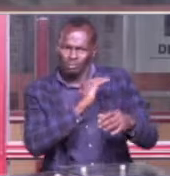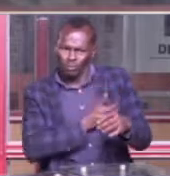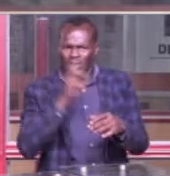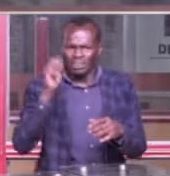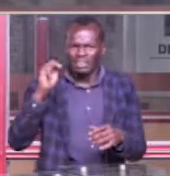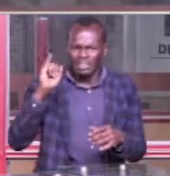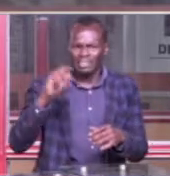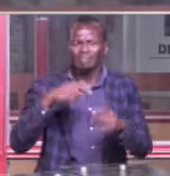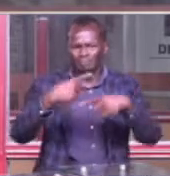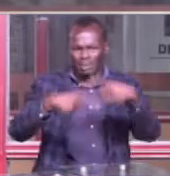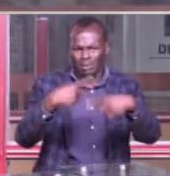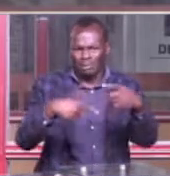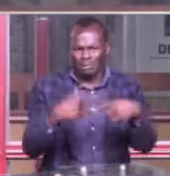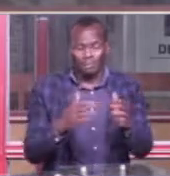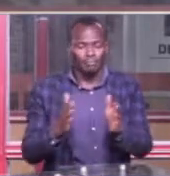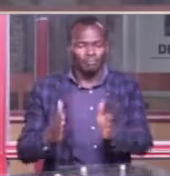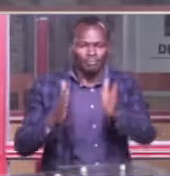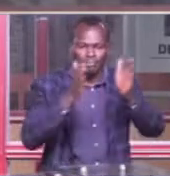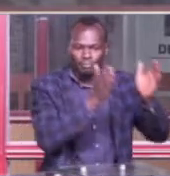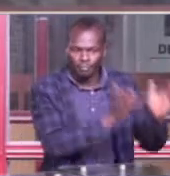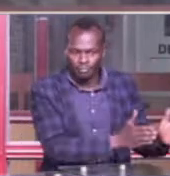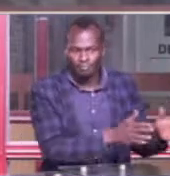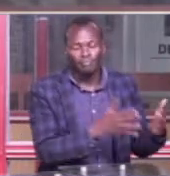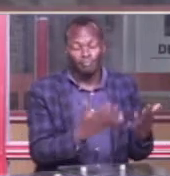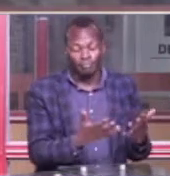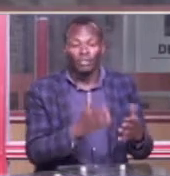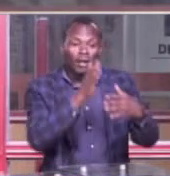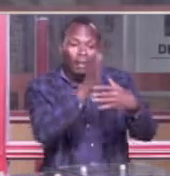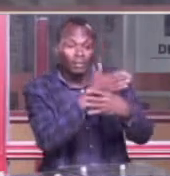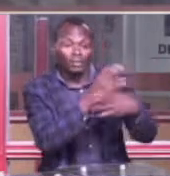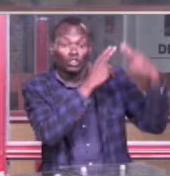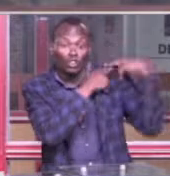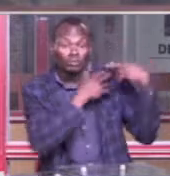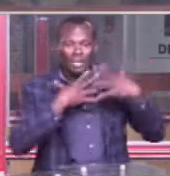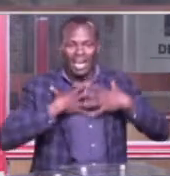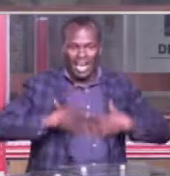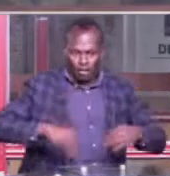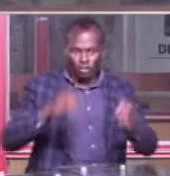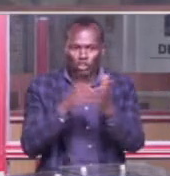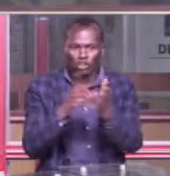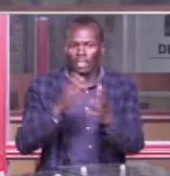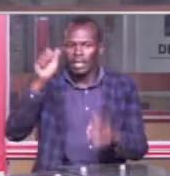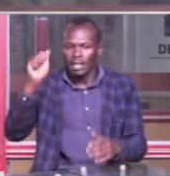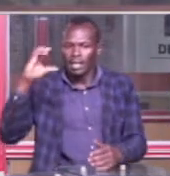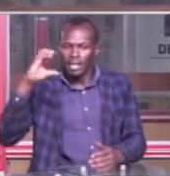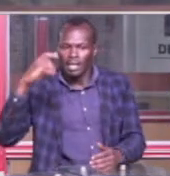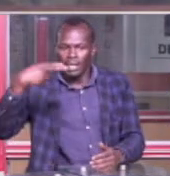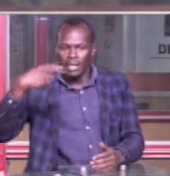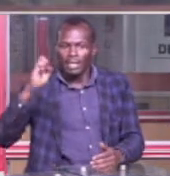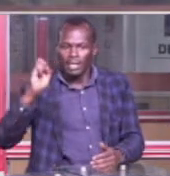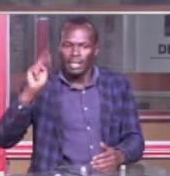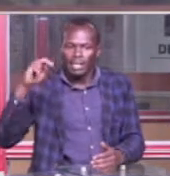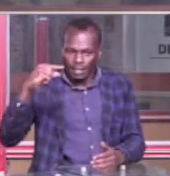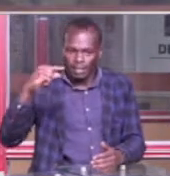ebyonga tusose atoku biwumuza minister w'ebyobulamu Dr. Jane Ruth Acheng anuna ategezeza nga abasawo abagufudde